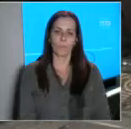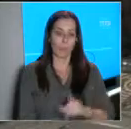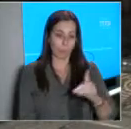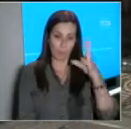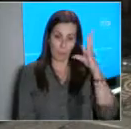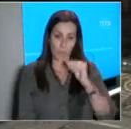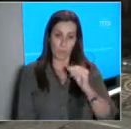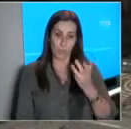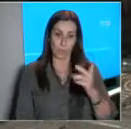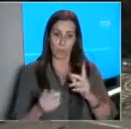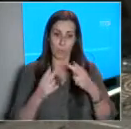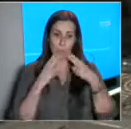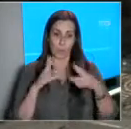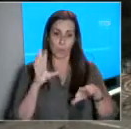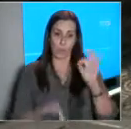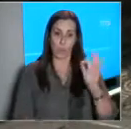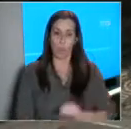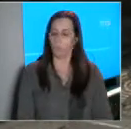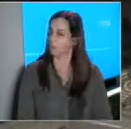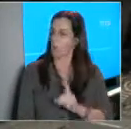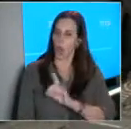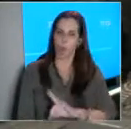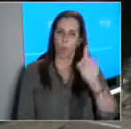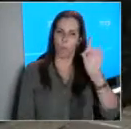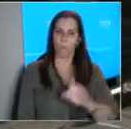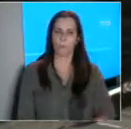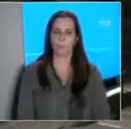אתה מרוצה מתוצאות הבחירות? לא.